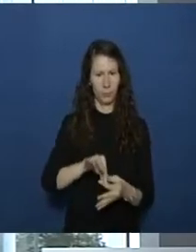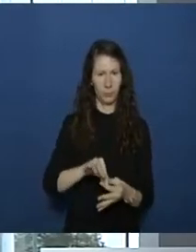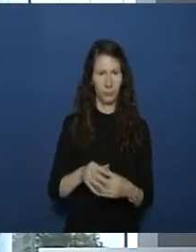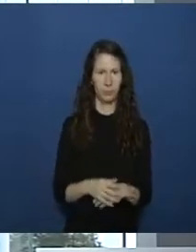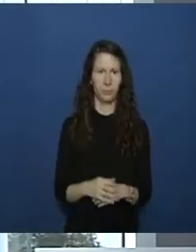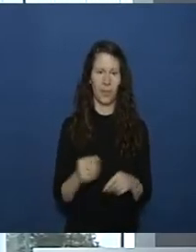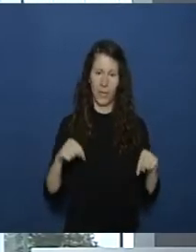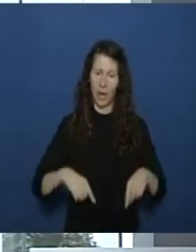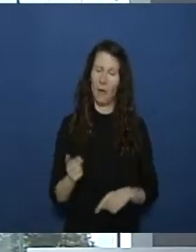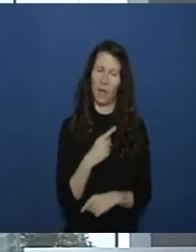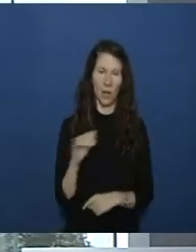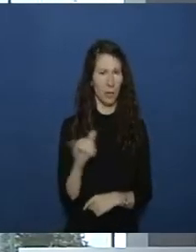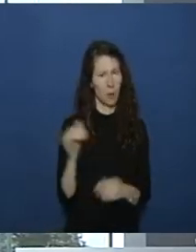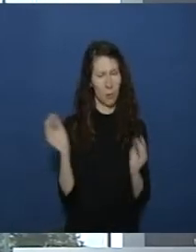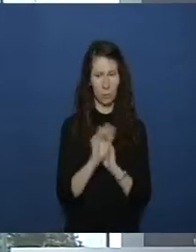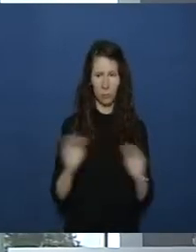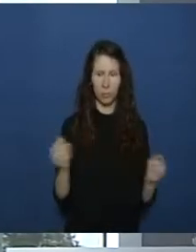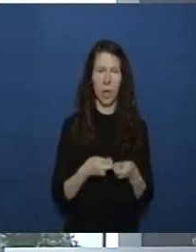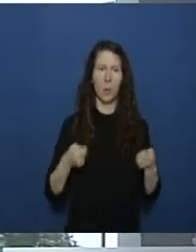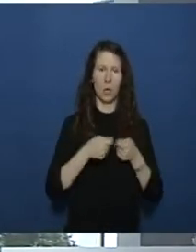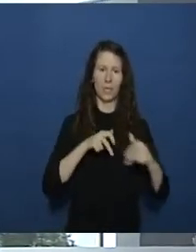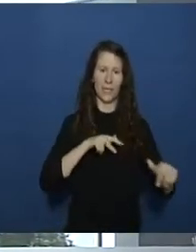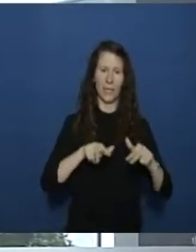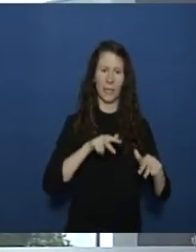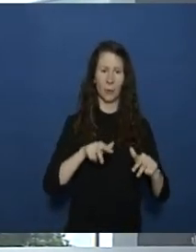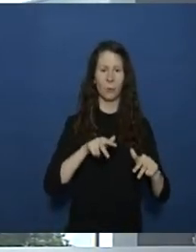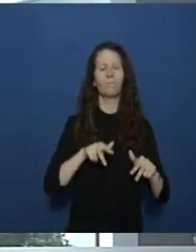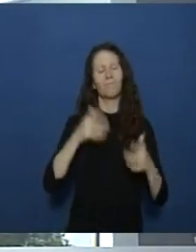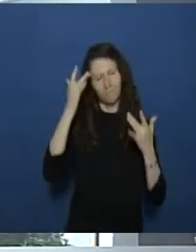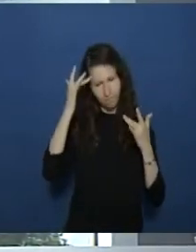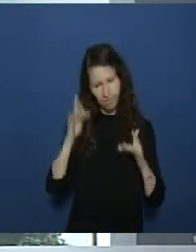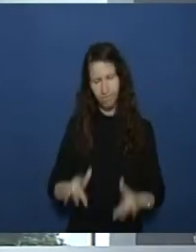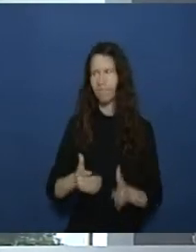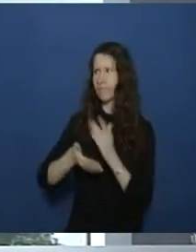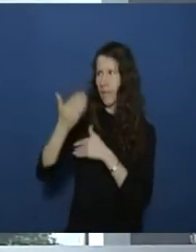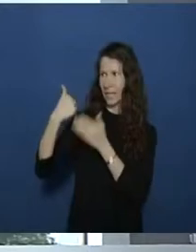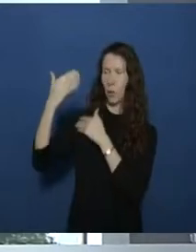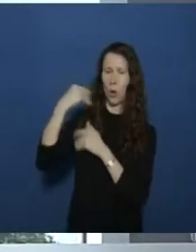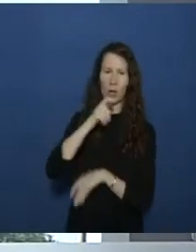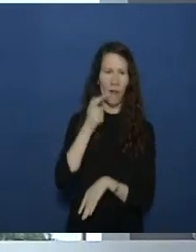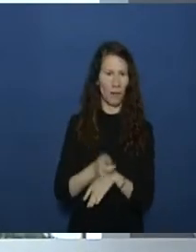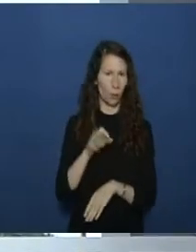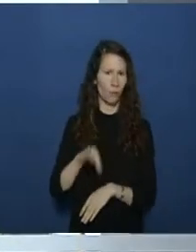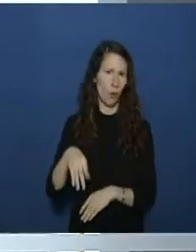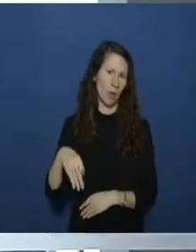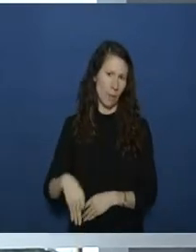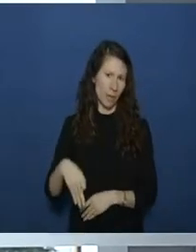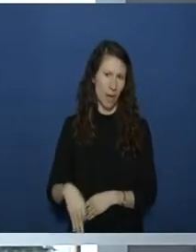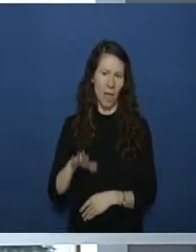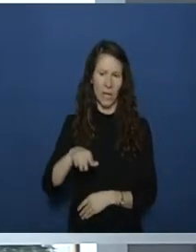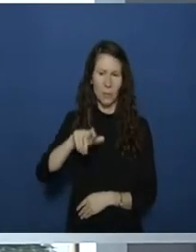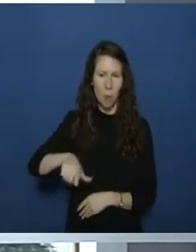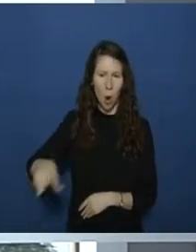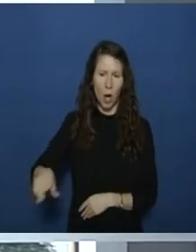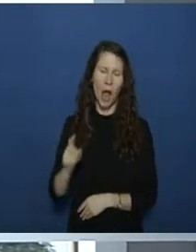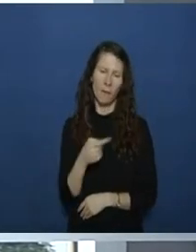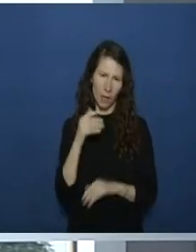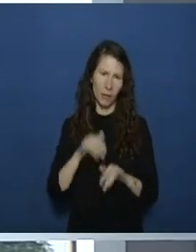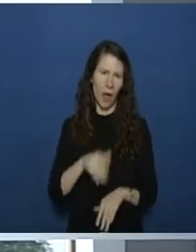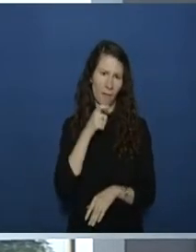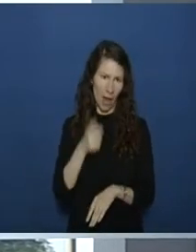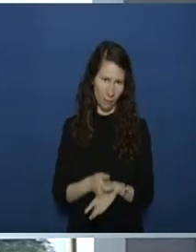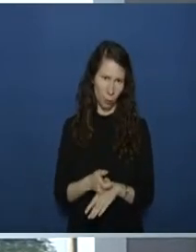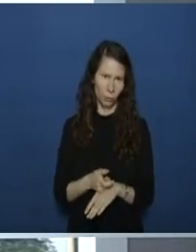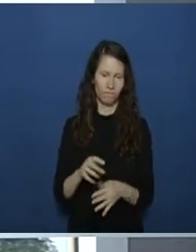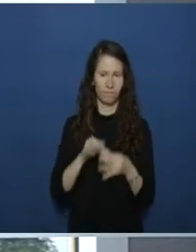ausgeführt, die Bundesregierung bekennt sich zur historischen Verantwortung Deutschlands gegenüber Namibia und seinen Bürgern, ganz besonders gegenüber